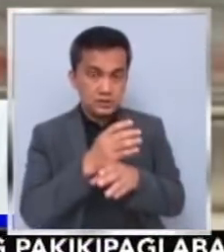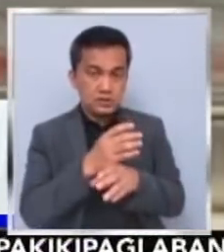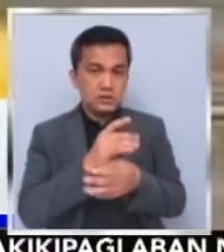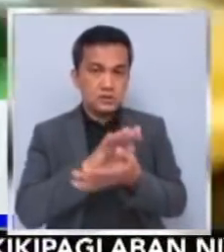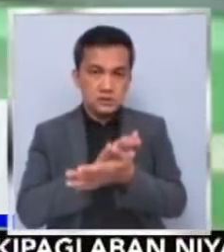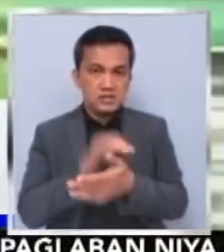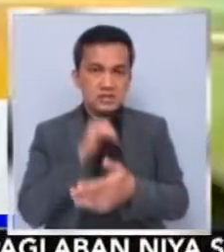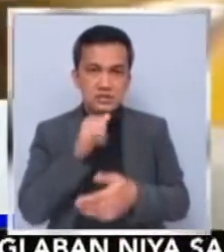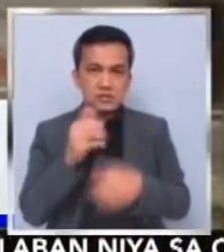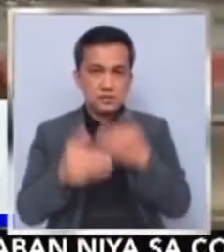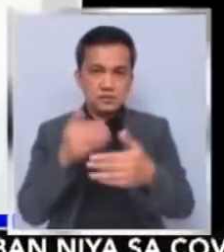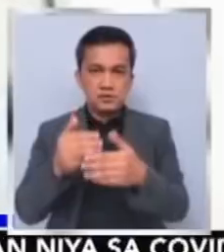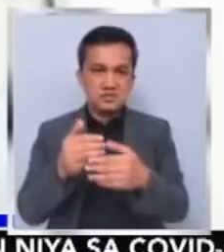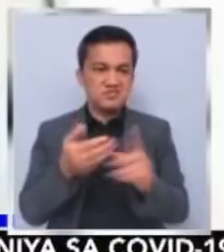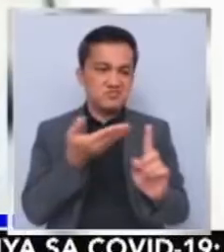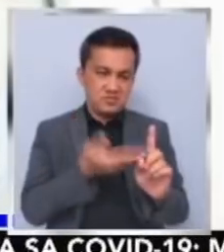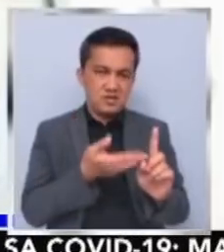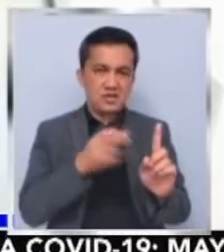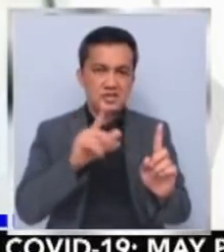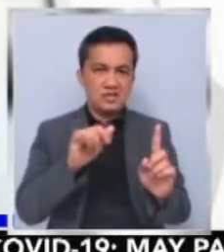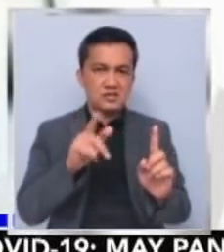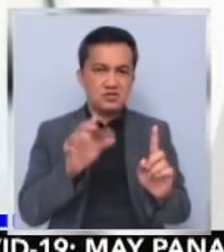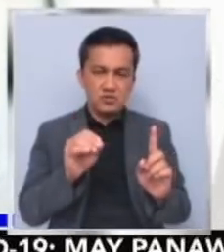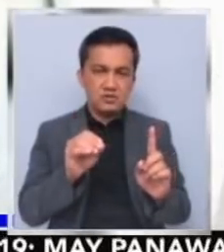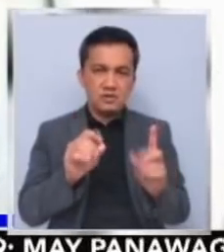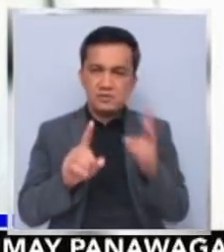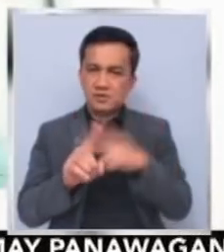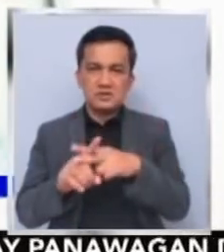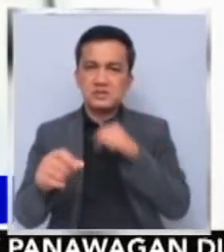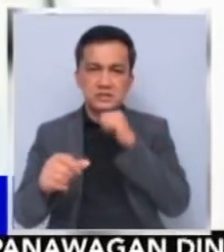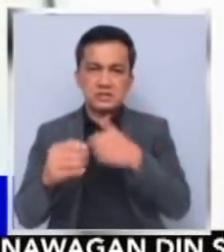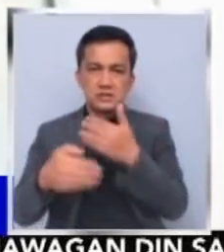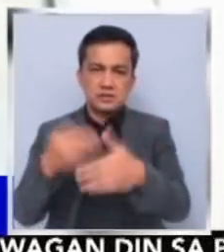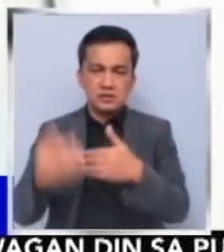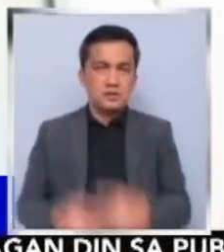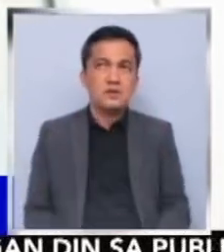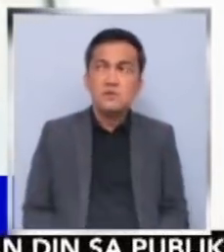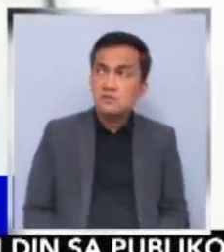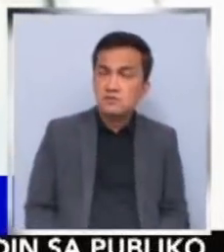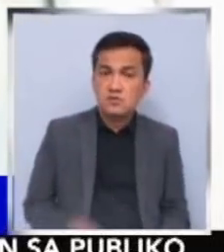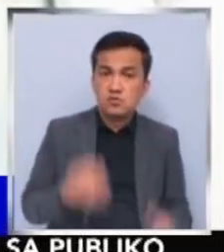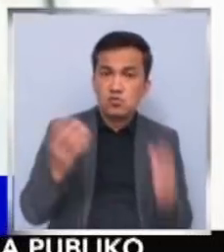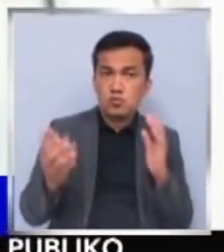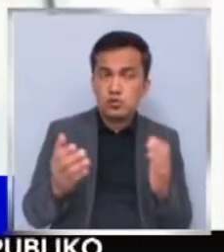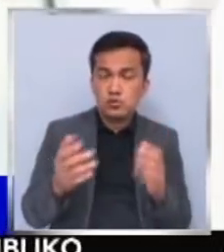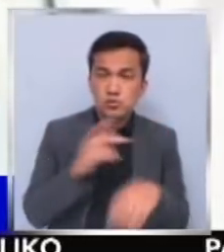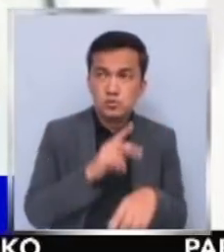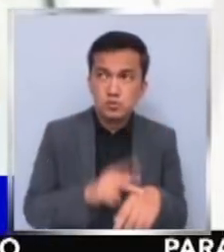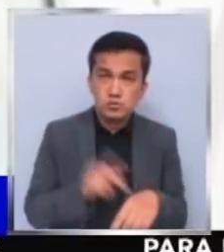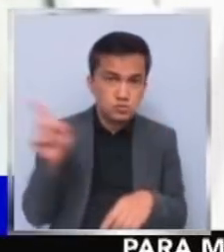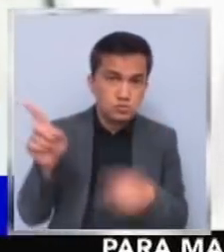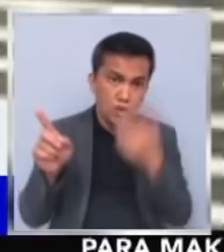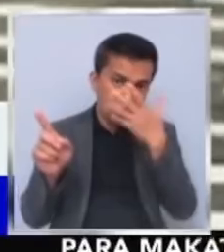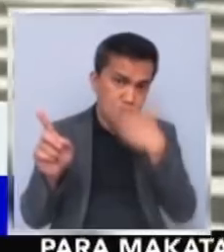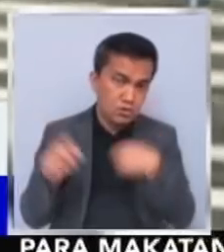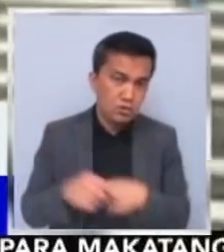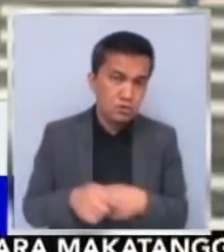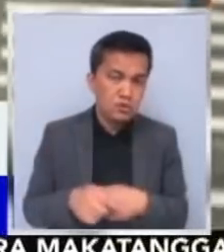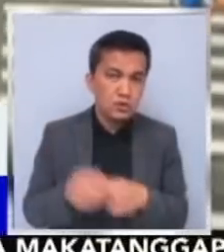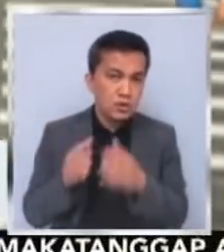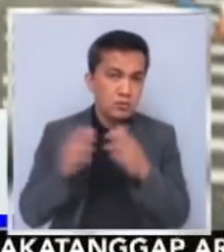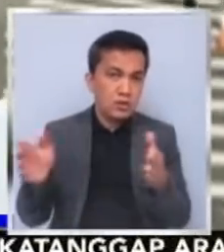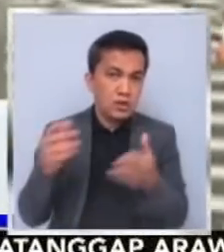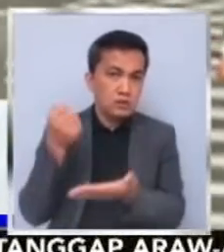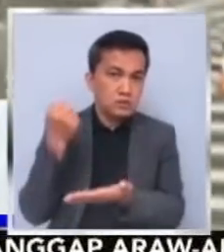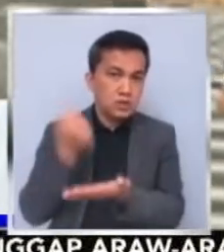ang application ni Leandro. Compare po sa Pilipinas, mas maganda po doon. Malaki yung sahod doon. Isa